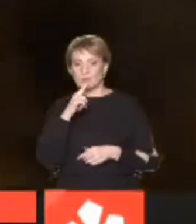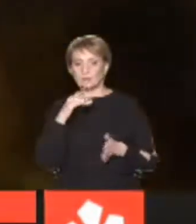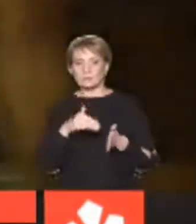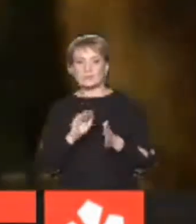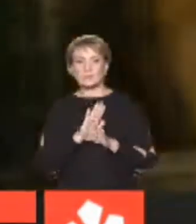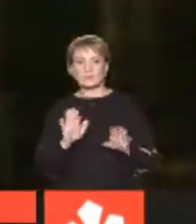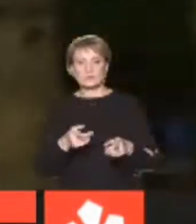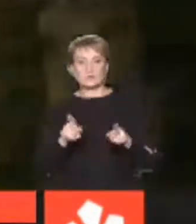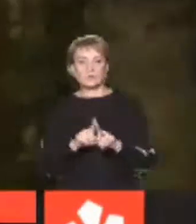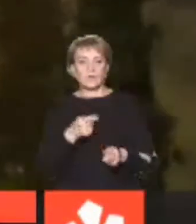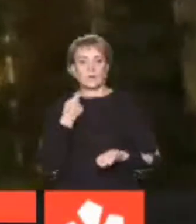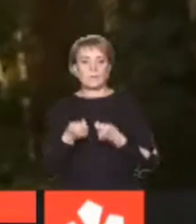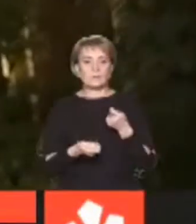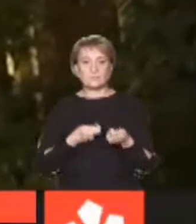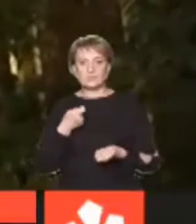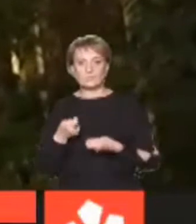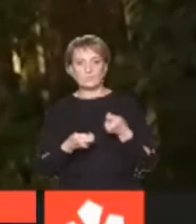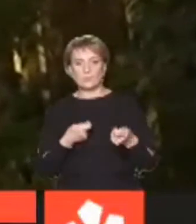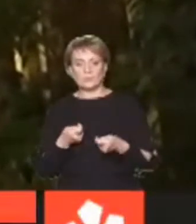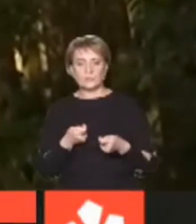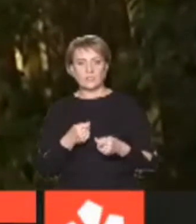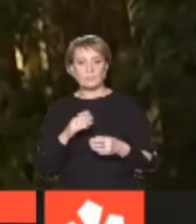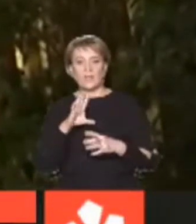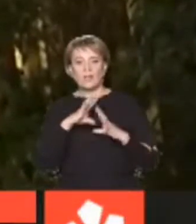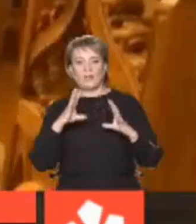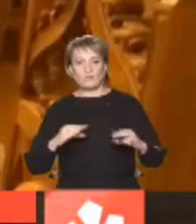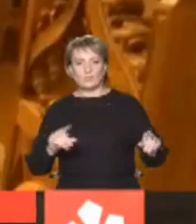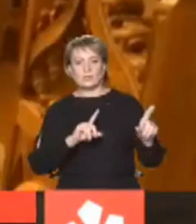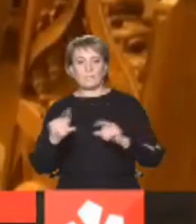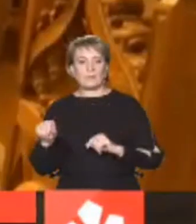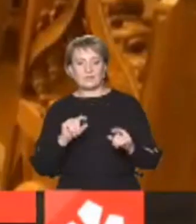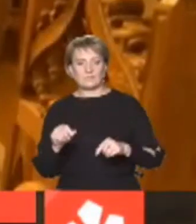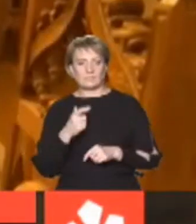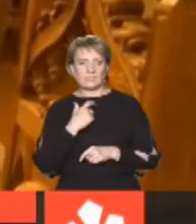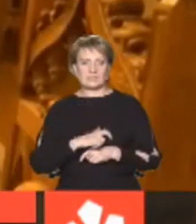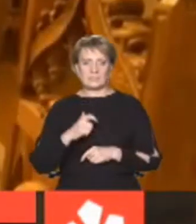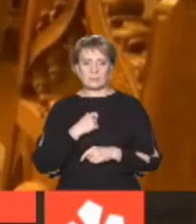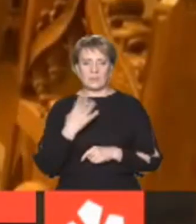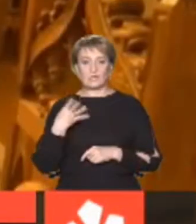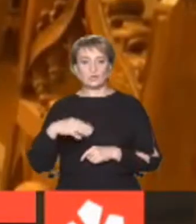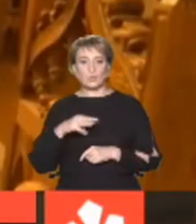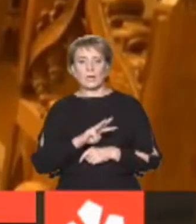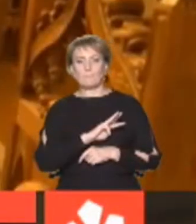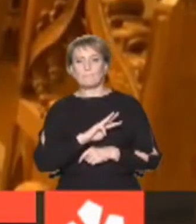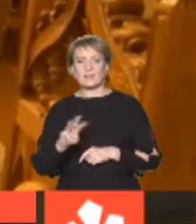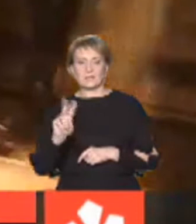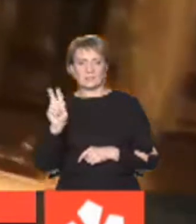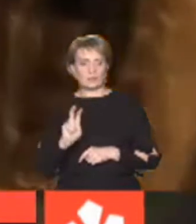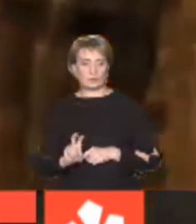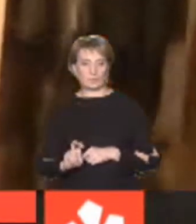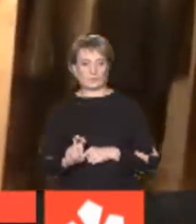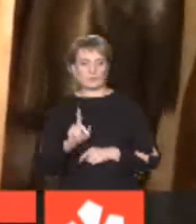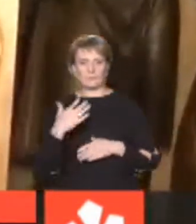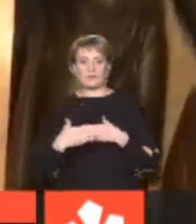І отак по шматочку гелікоптерами, фурами Янукович перевіз себе і 40 мільярдів американських доларів. Свій